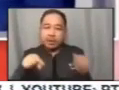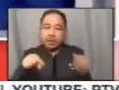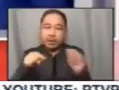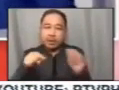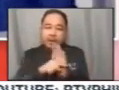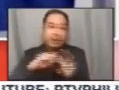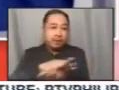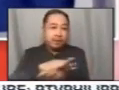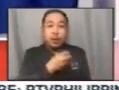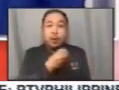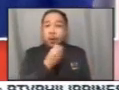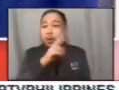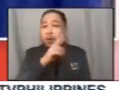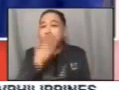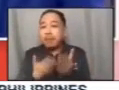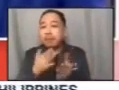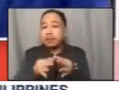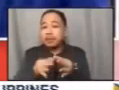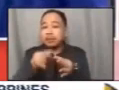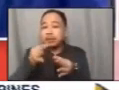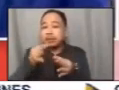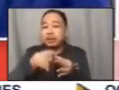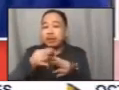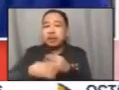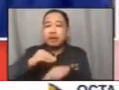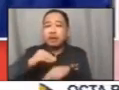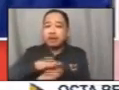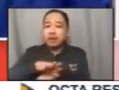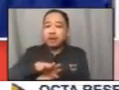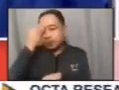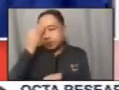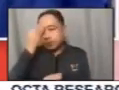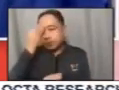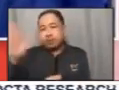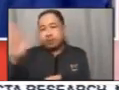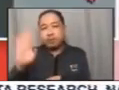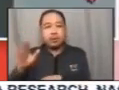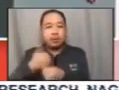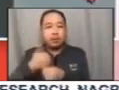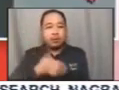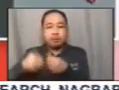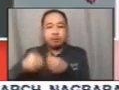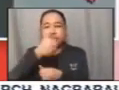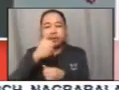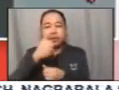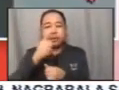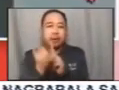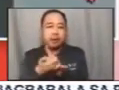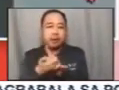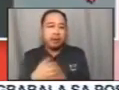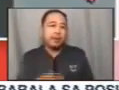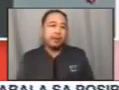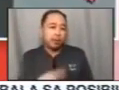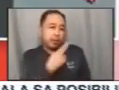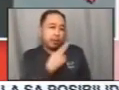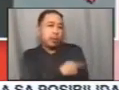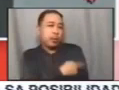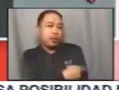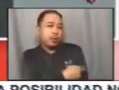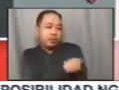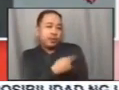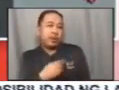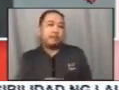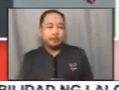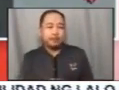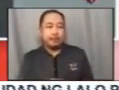naman ginagawa sa mga vaccination. Although yung mga studies ng mRNA na synthetic, ginagawa nila for cancer